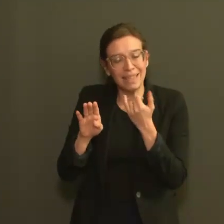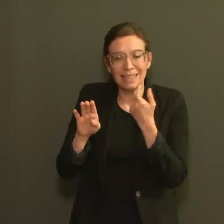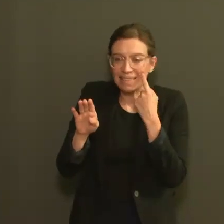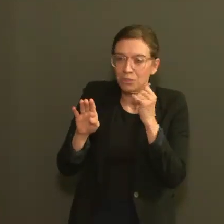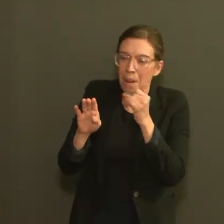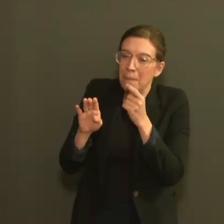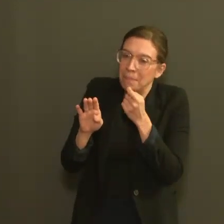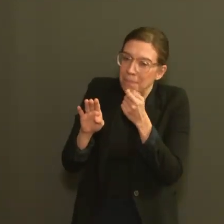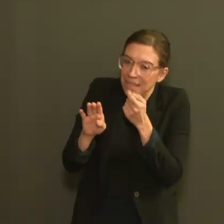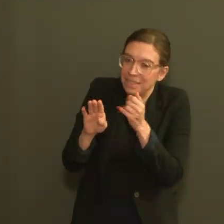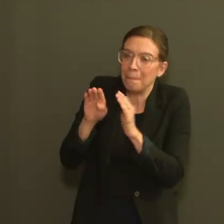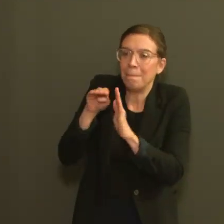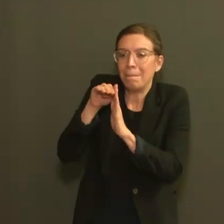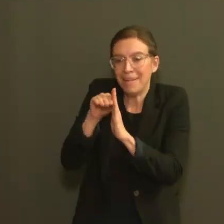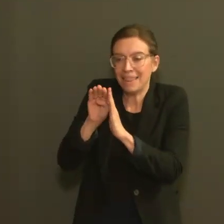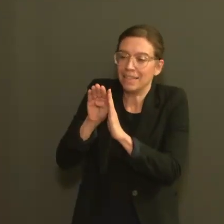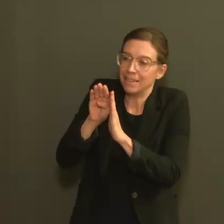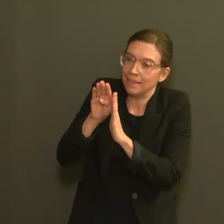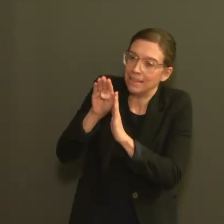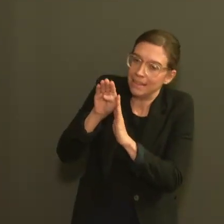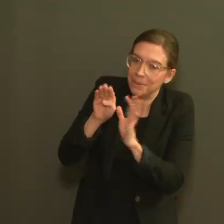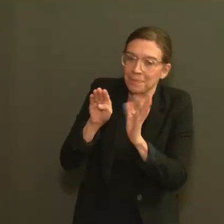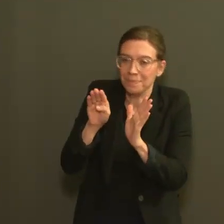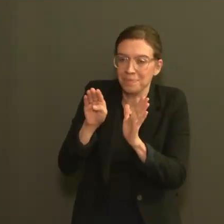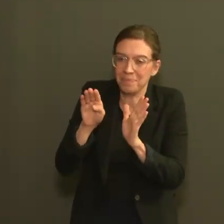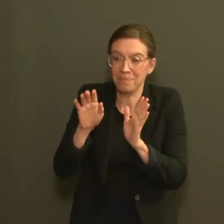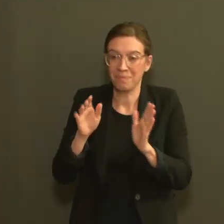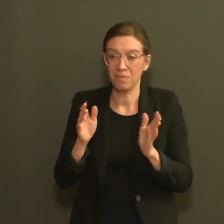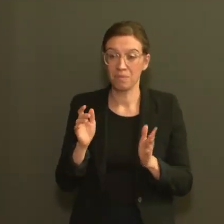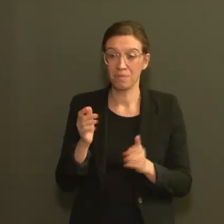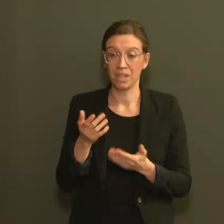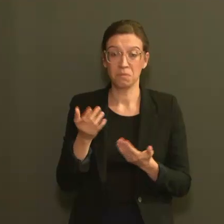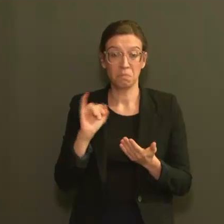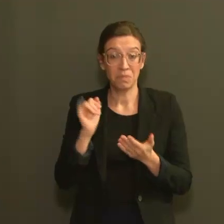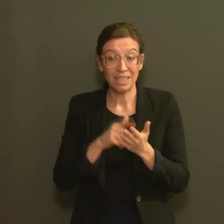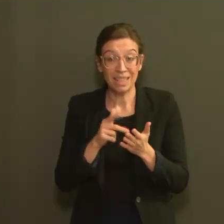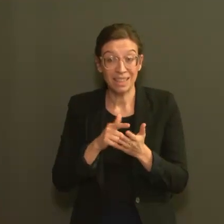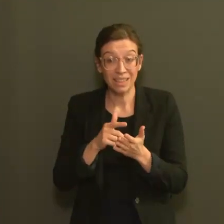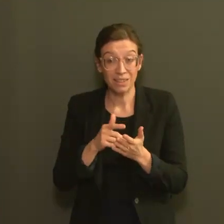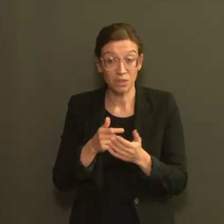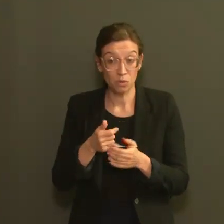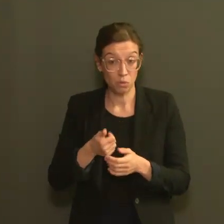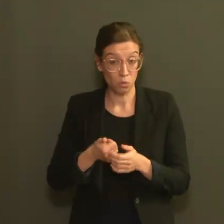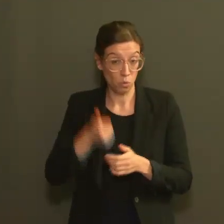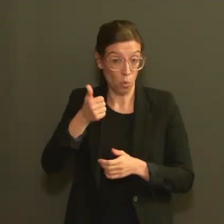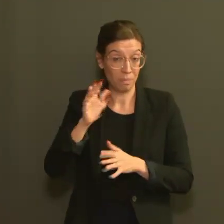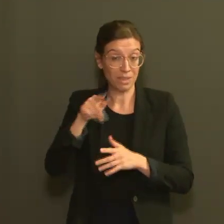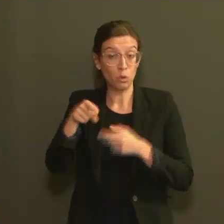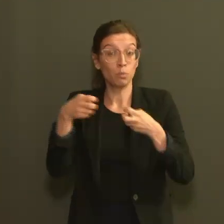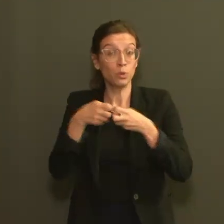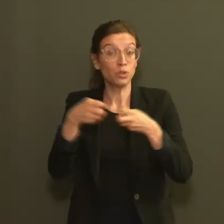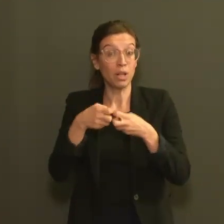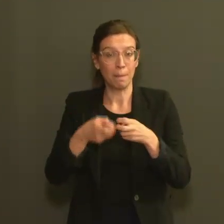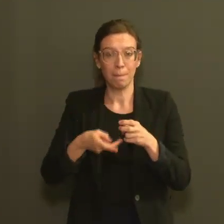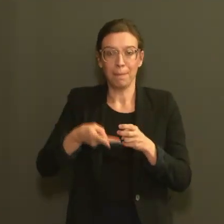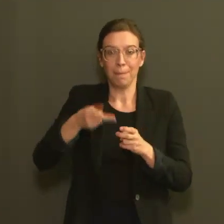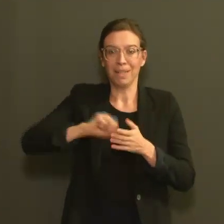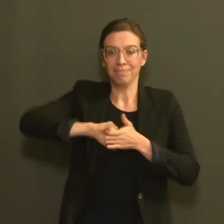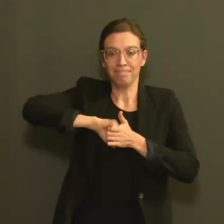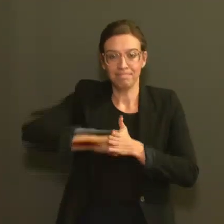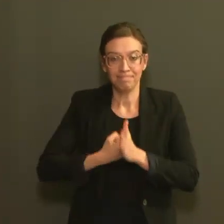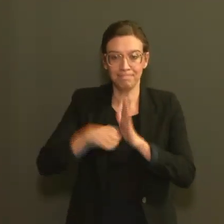Het is nog te vroeg om dit te kunnen wijten aan de verstrengde maatregelen. Waarschijnlijk heeft dit eerder te maken met de limieten